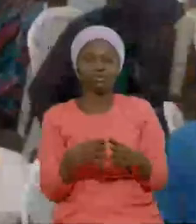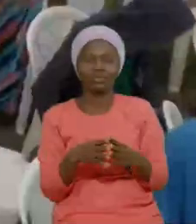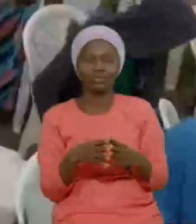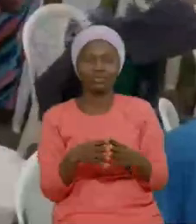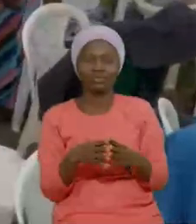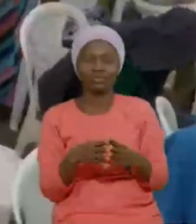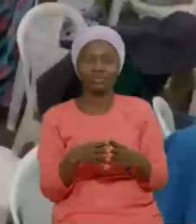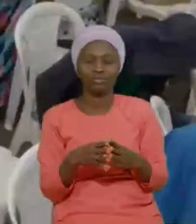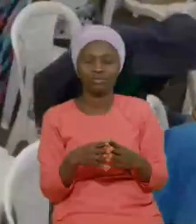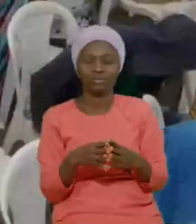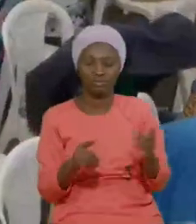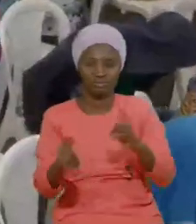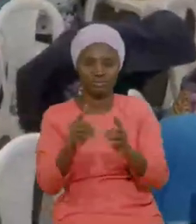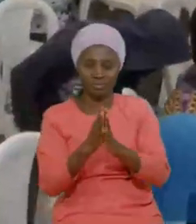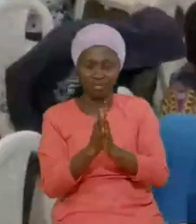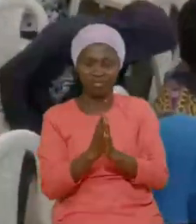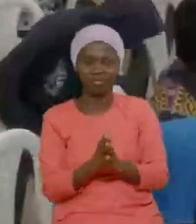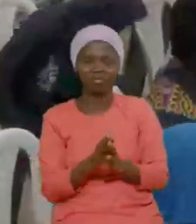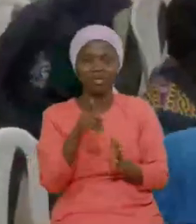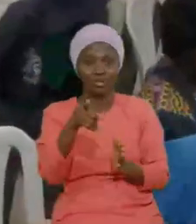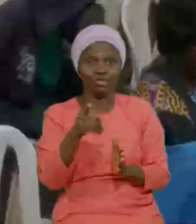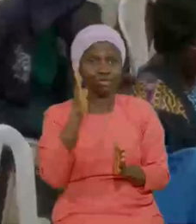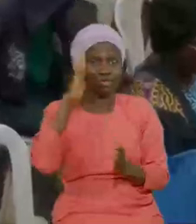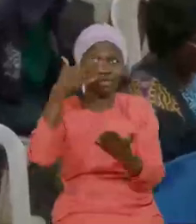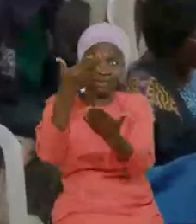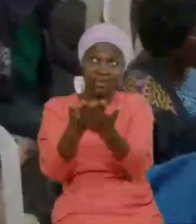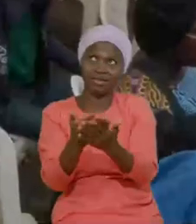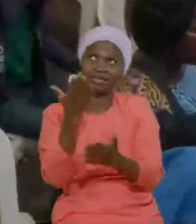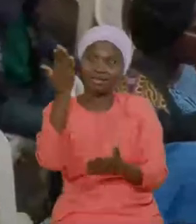ce que Dieu a établi que tu fasses.